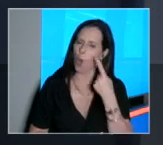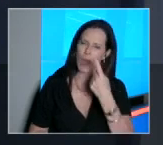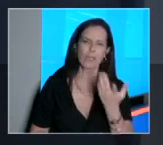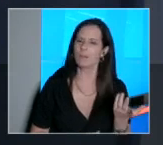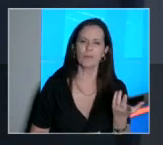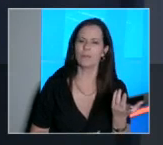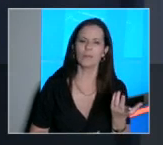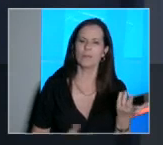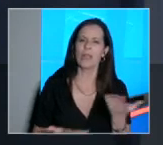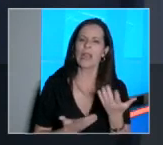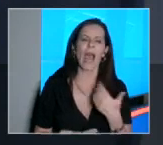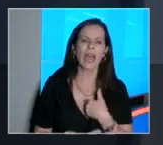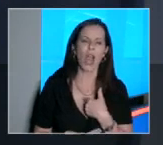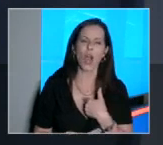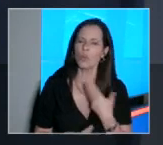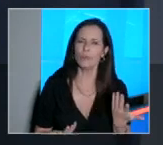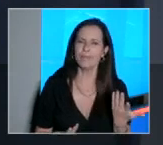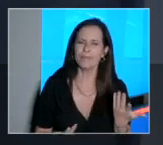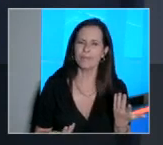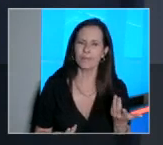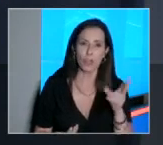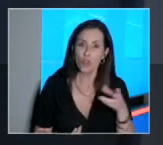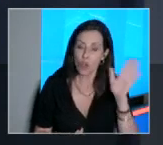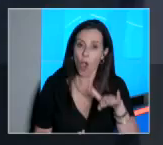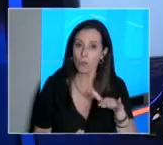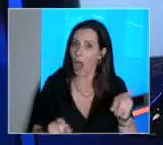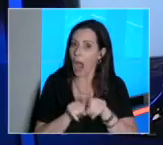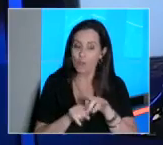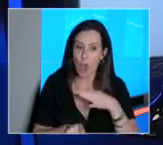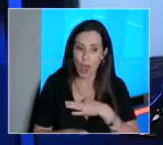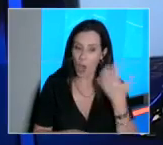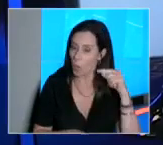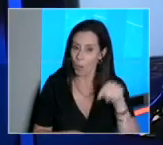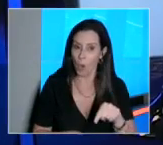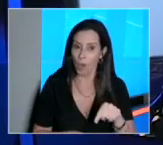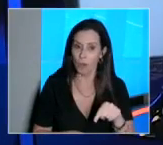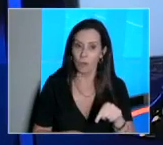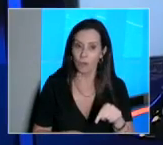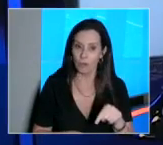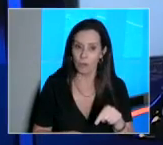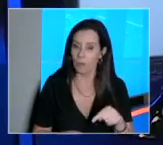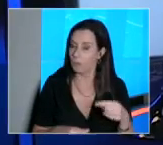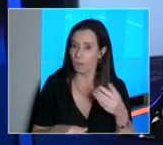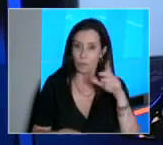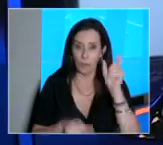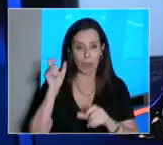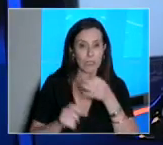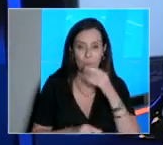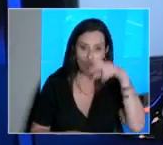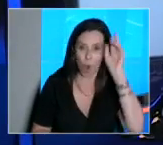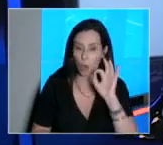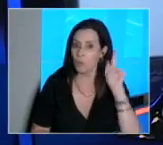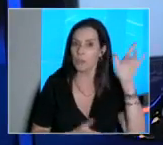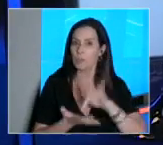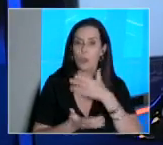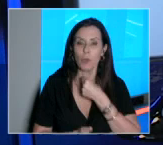מהצד. איך אנחנו בכלל מכניסים... יש עוד אחים ואחרת, היו פה באולפן שלי, חבר'ה צעירים, שההורים שלהם